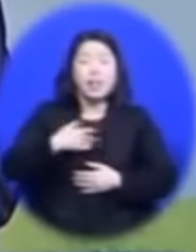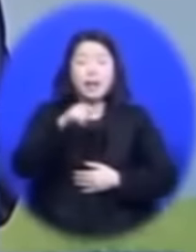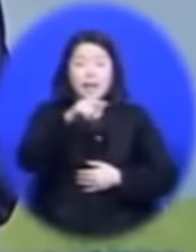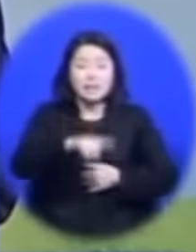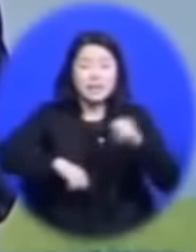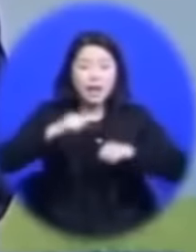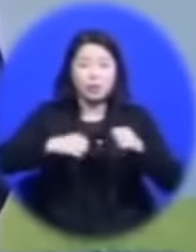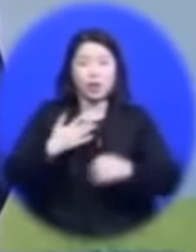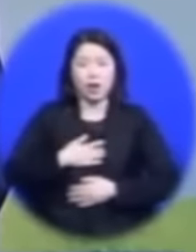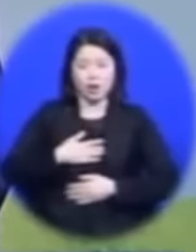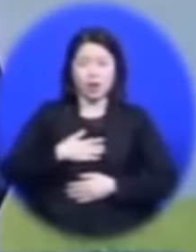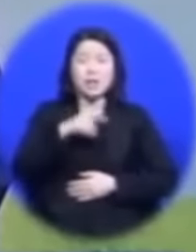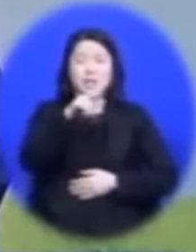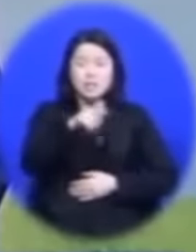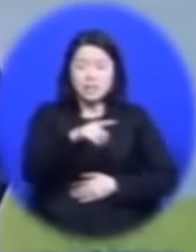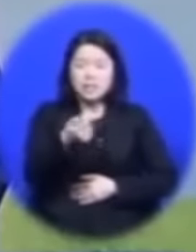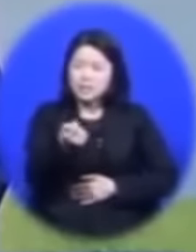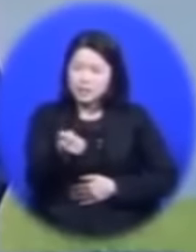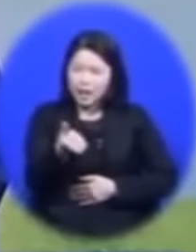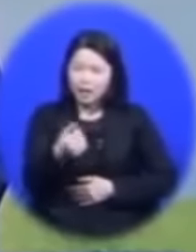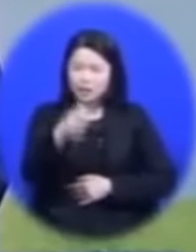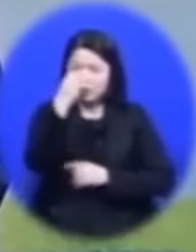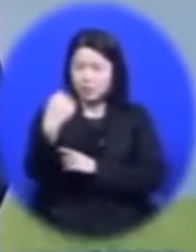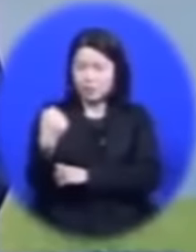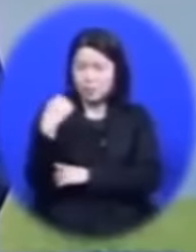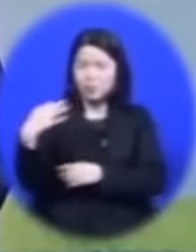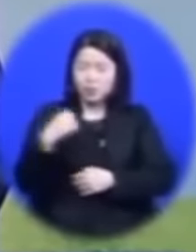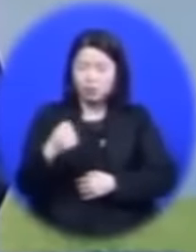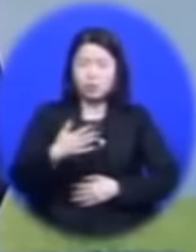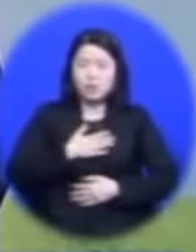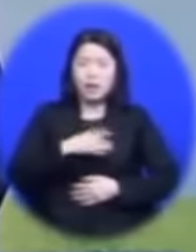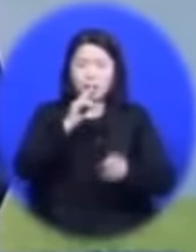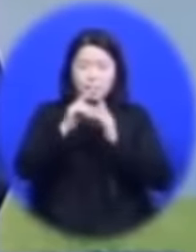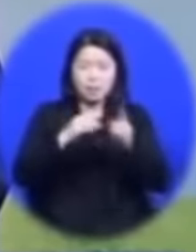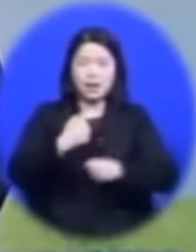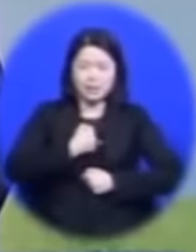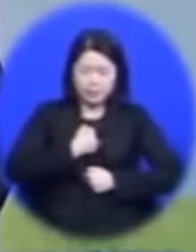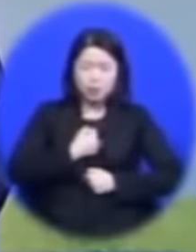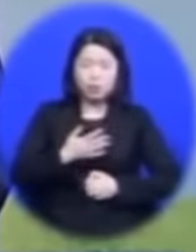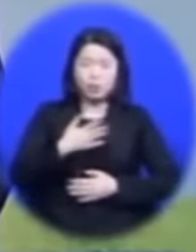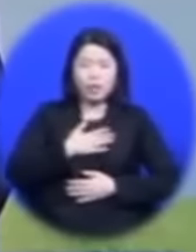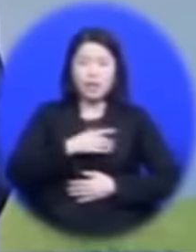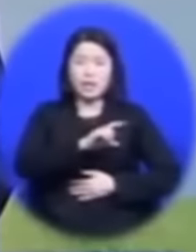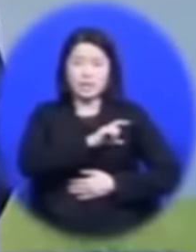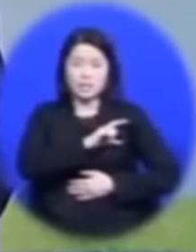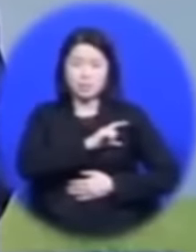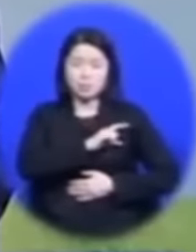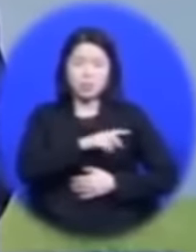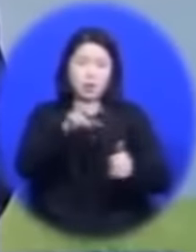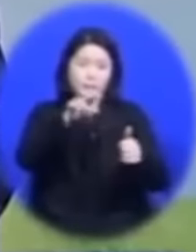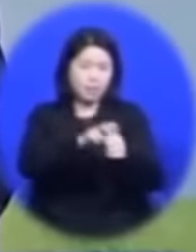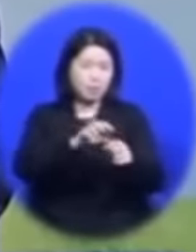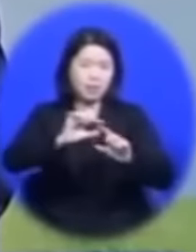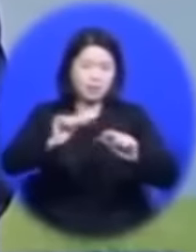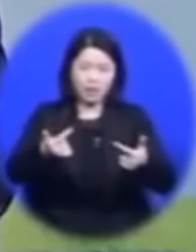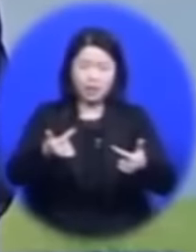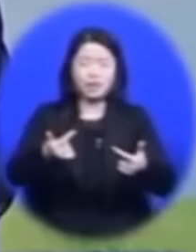아노니 내가 작은 능력을 가지고서도 내 말을 지키며 내 이름을 배반하지